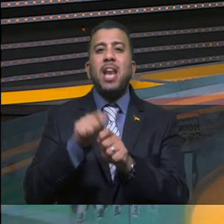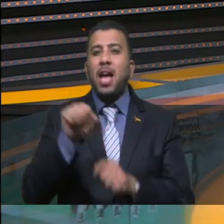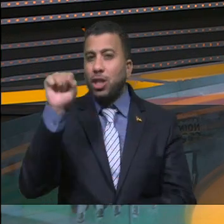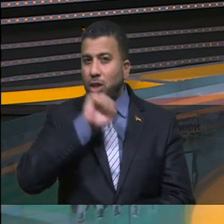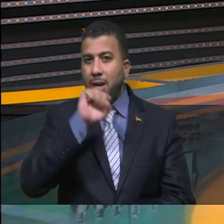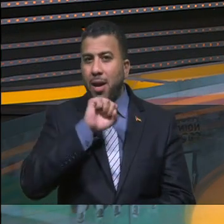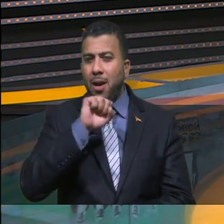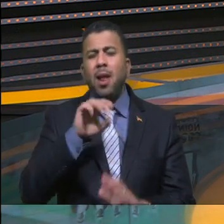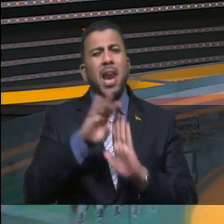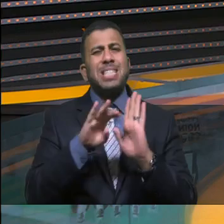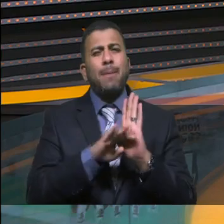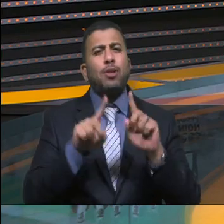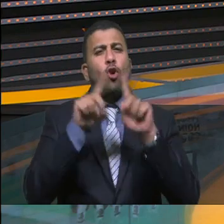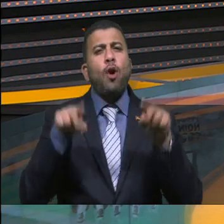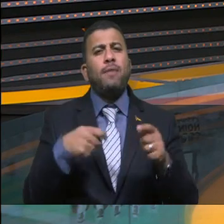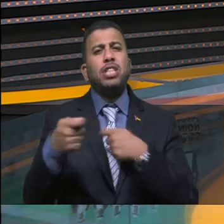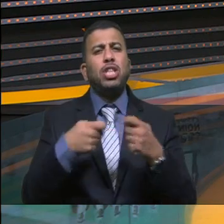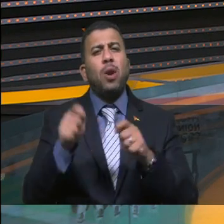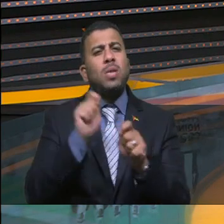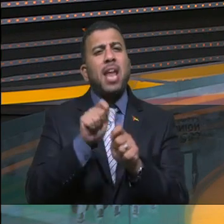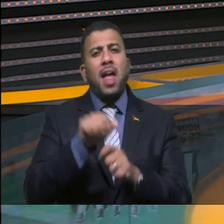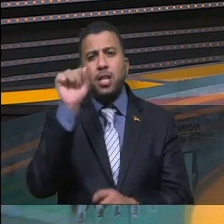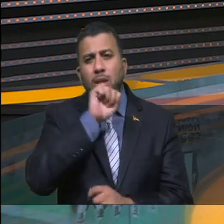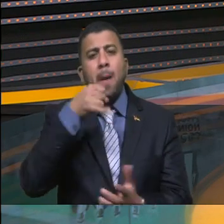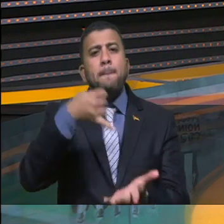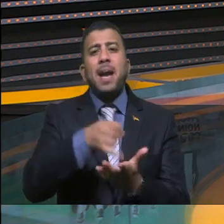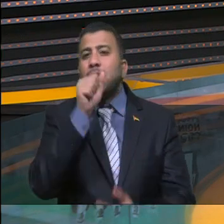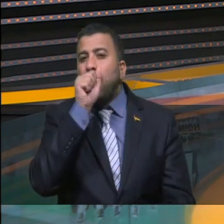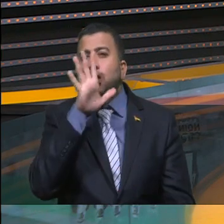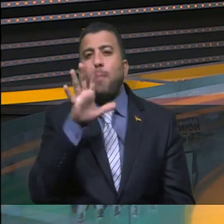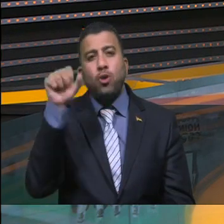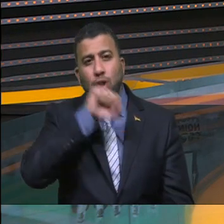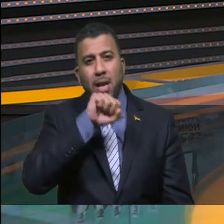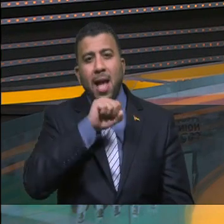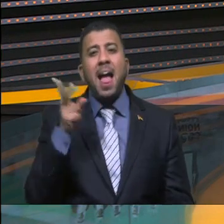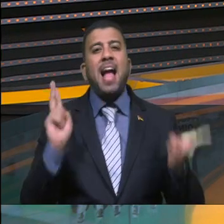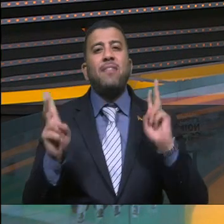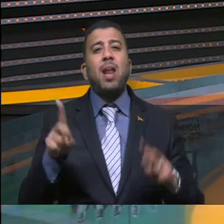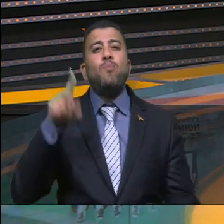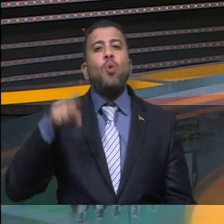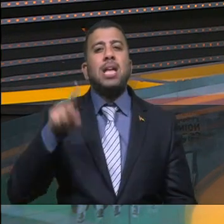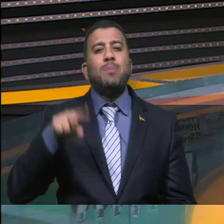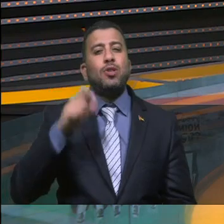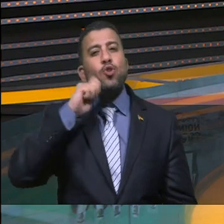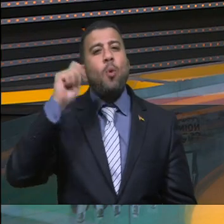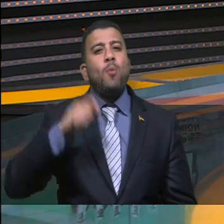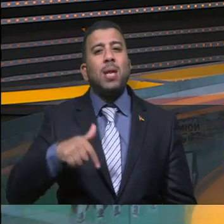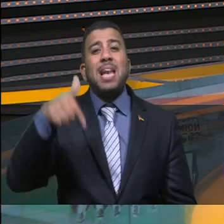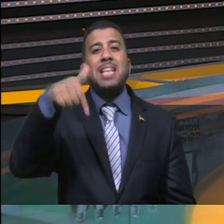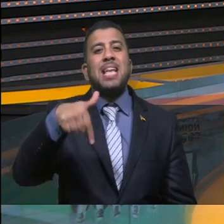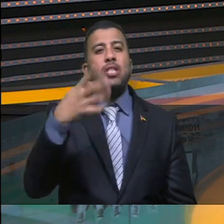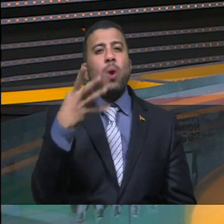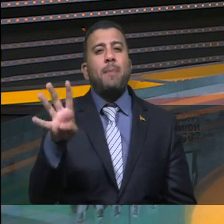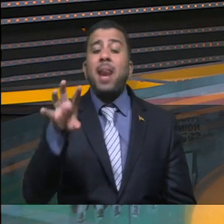الشارقة، نظمت غرفة تجارة وصناعة الشارقة ومركز أكسب الشارقة احتفالية بمناسبة اليوم